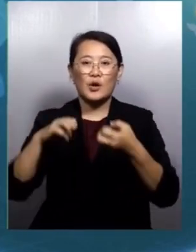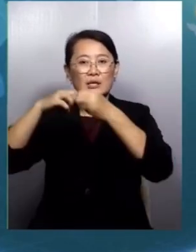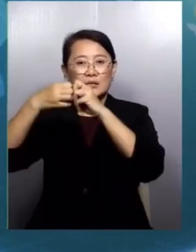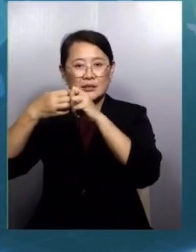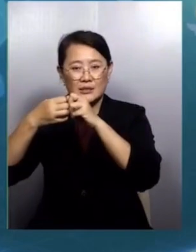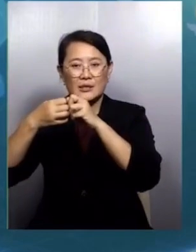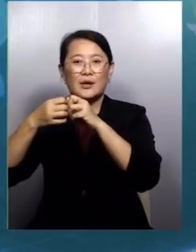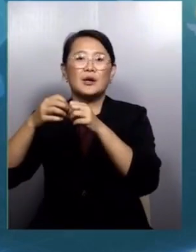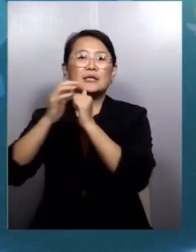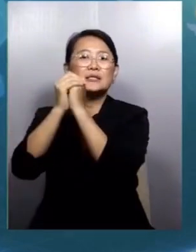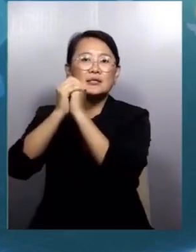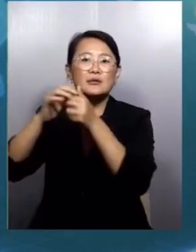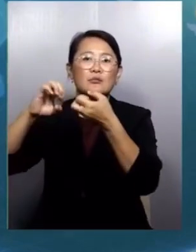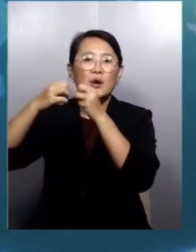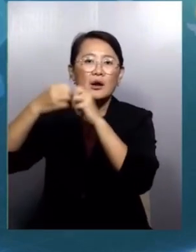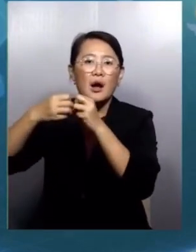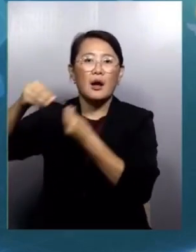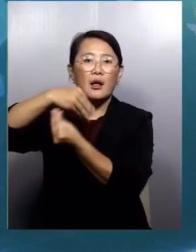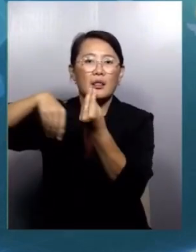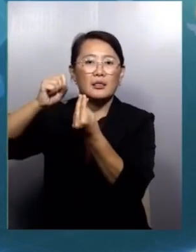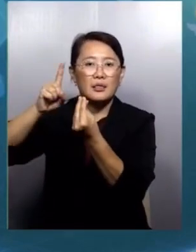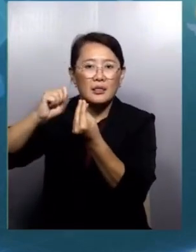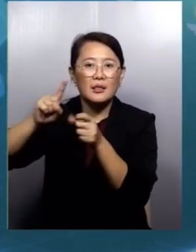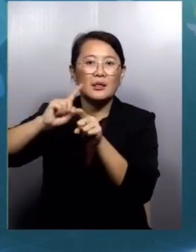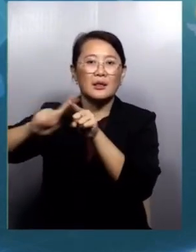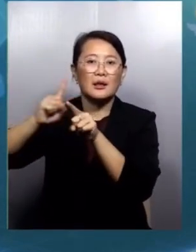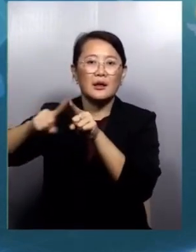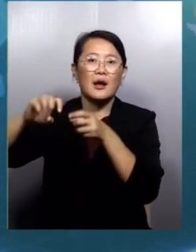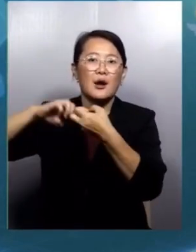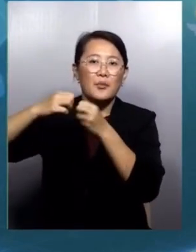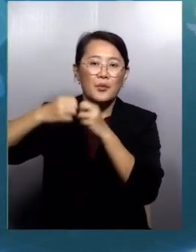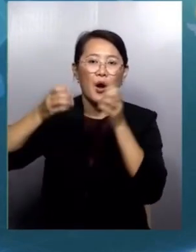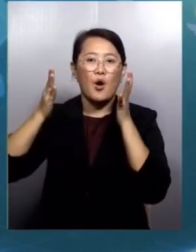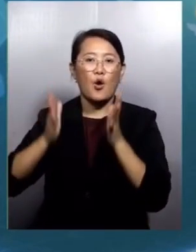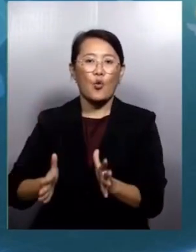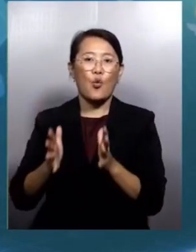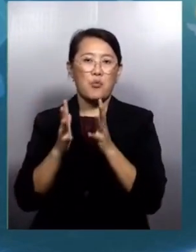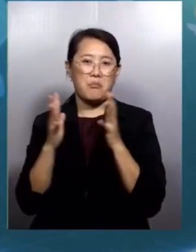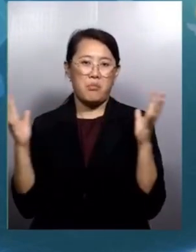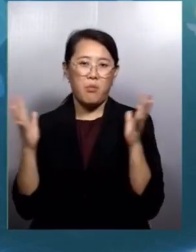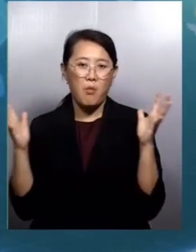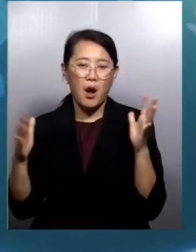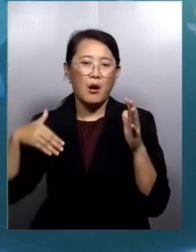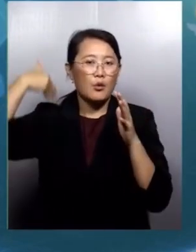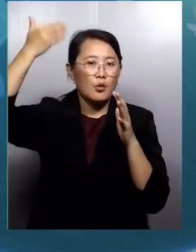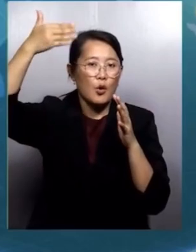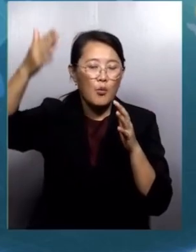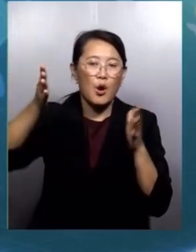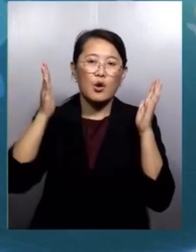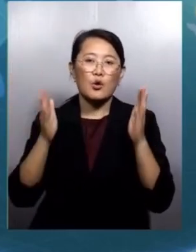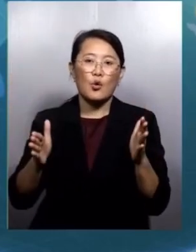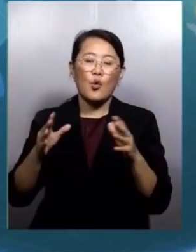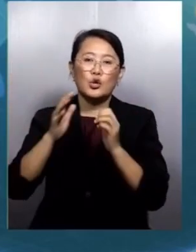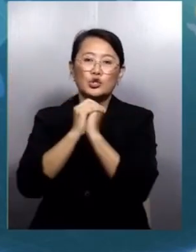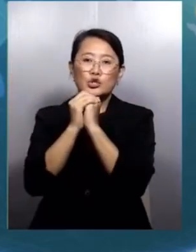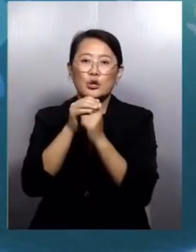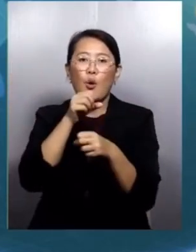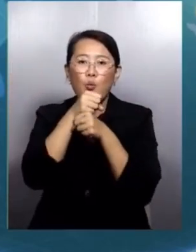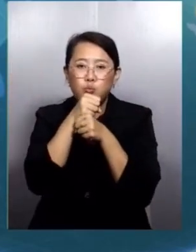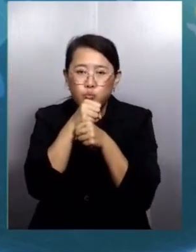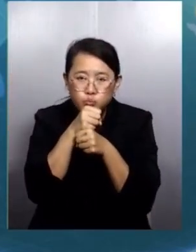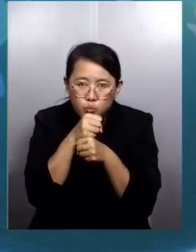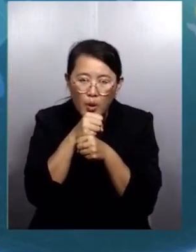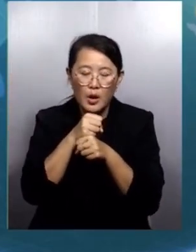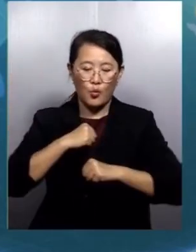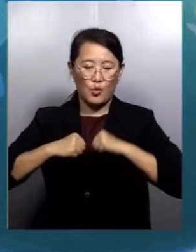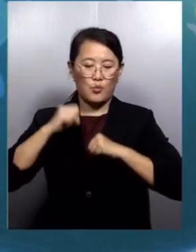ที่ว่าก็คือภาคธุรกิจอย่างที่ว่ามีปัญหาว่ามีประชากรที่แก่ตัวลงไปอย่างรวดเร็วนะครับเอจิ้งเขาเท่าเร็วเท่ากับประเ